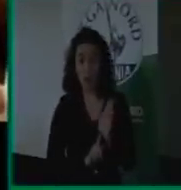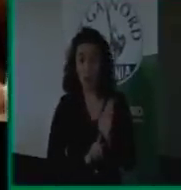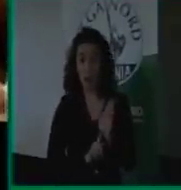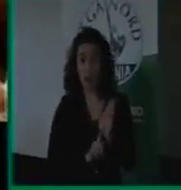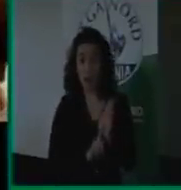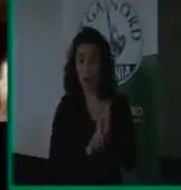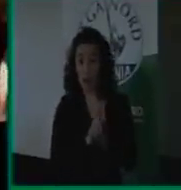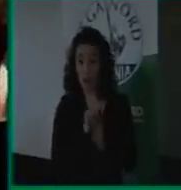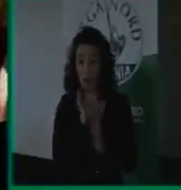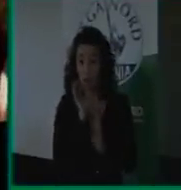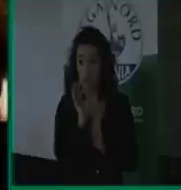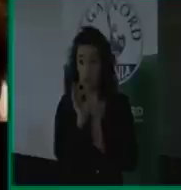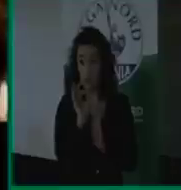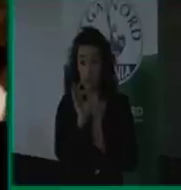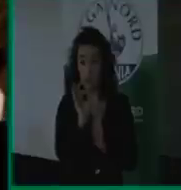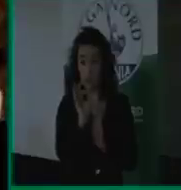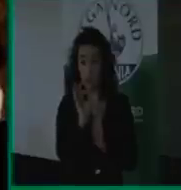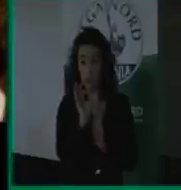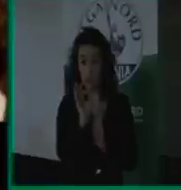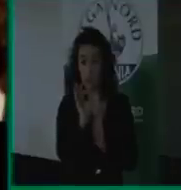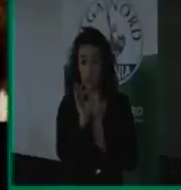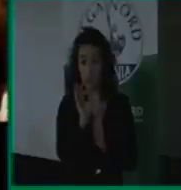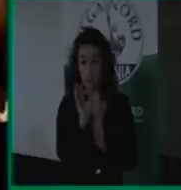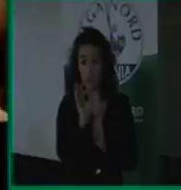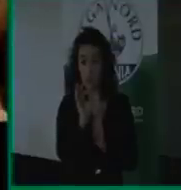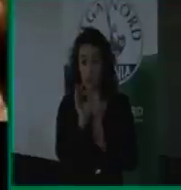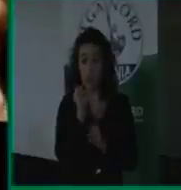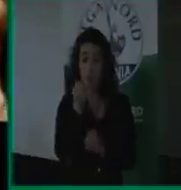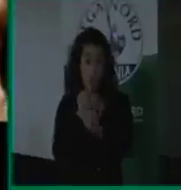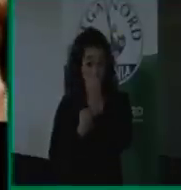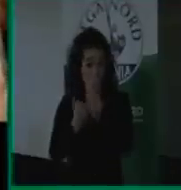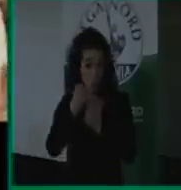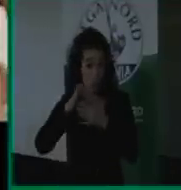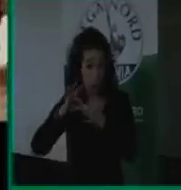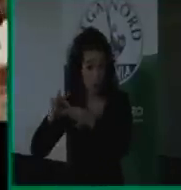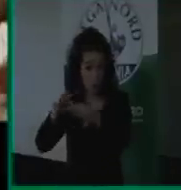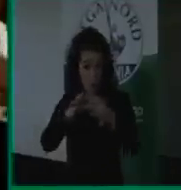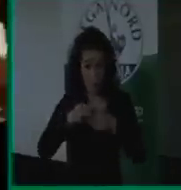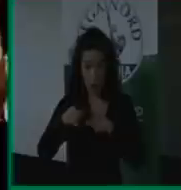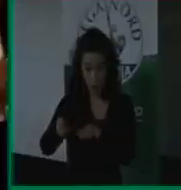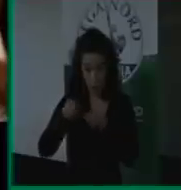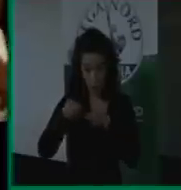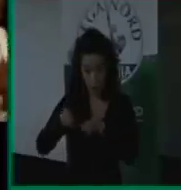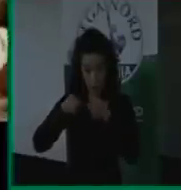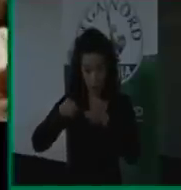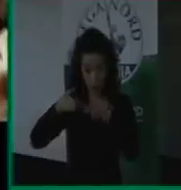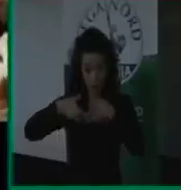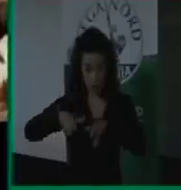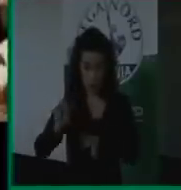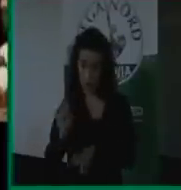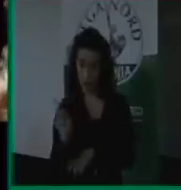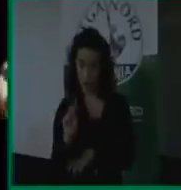Allora non dà vigore alla propria economia perché la dottrina sua in questo